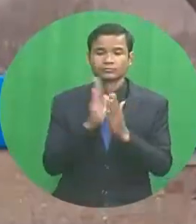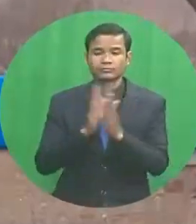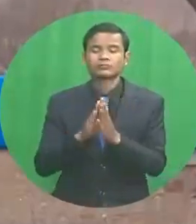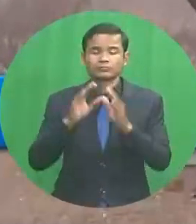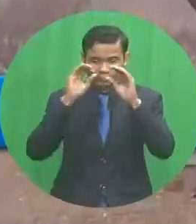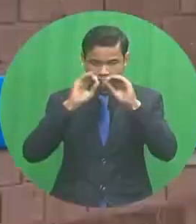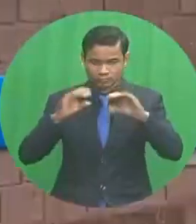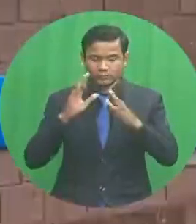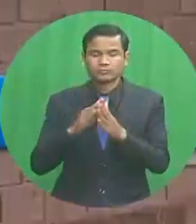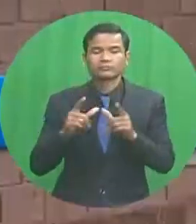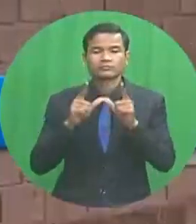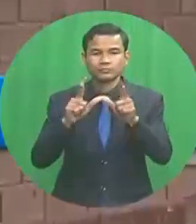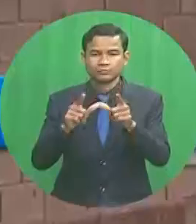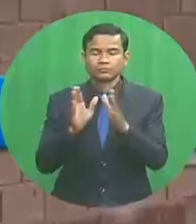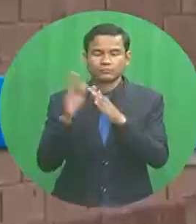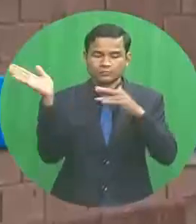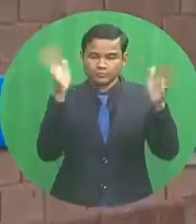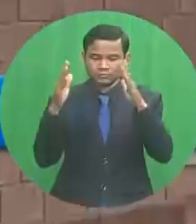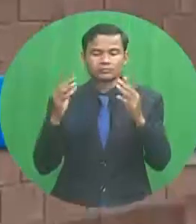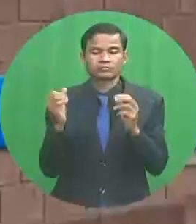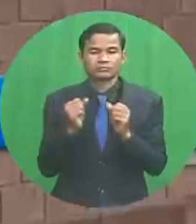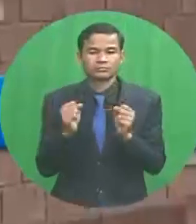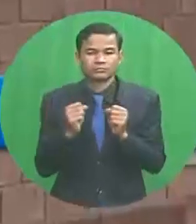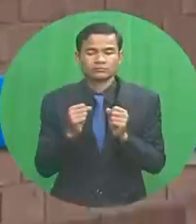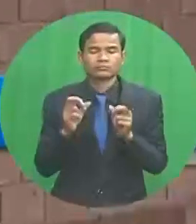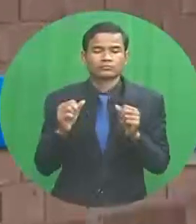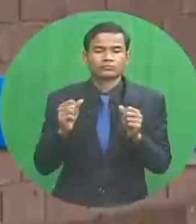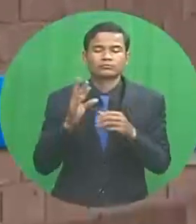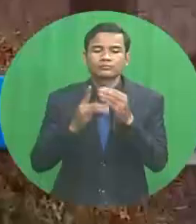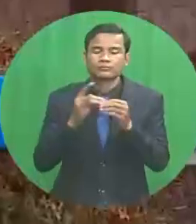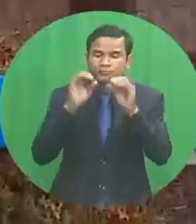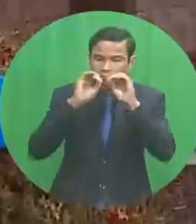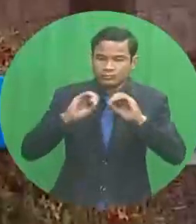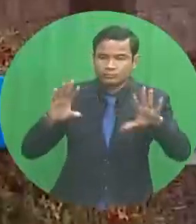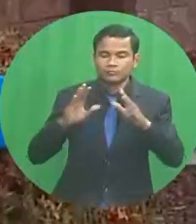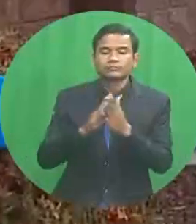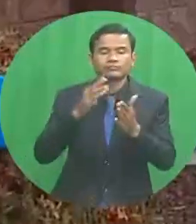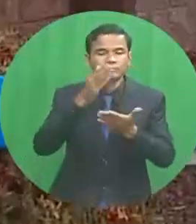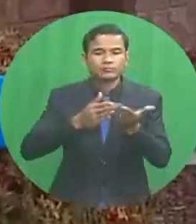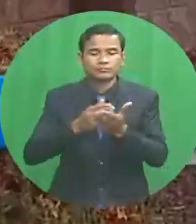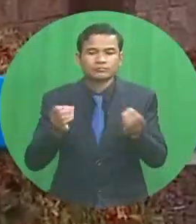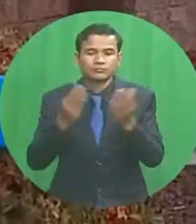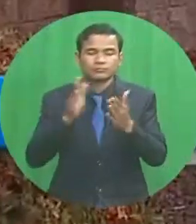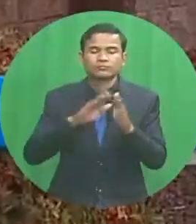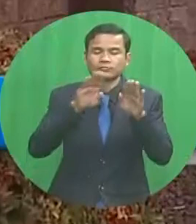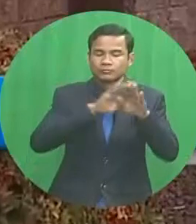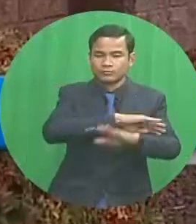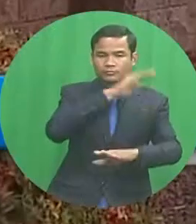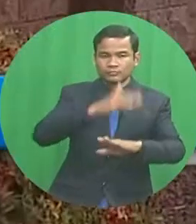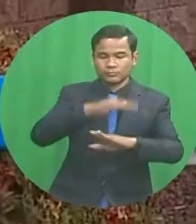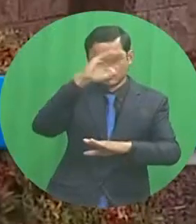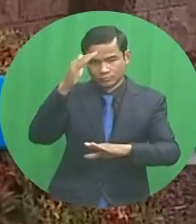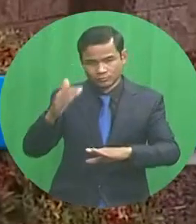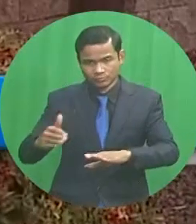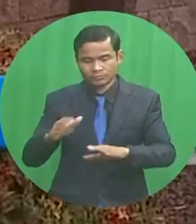ការធ្វើដំណើរសម្រាប់ព្យុះរដូវរងានេះដូចជាប្រលត្រូវបានគេរាយការណ៍នៅក្នុងផ្នែកជាច្រើននៃច្រឡងភ្នំ Las Vegas